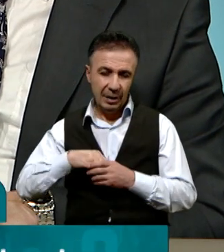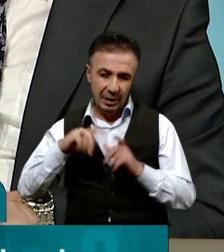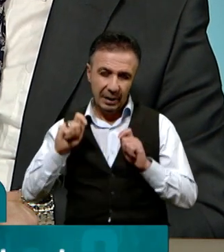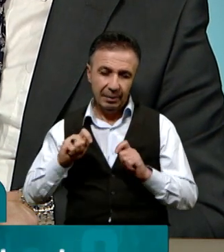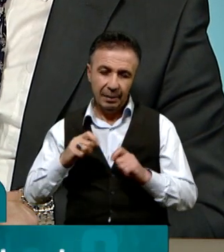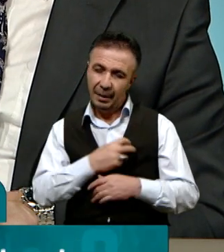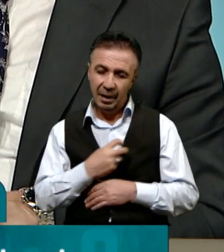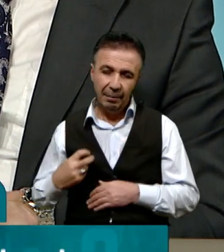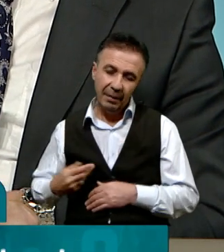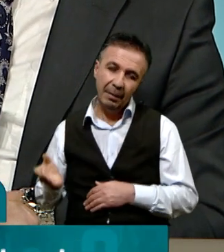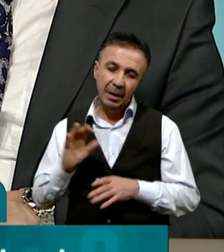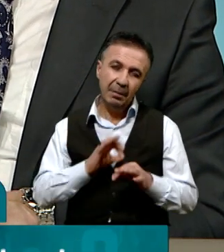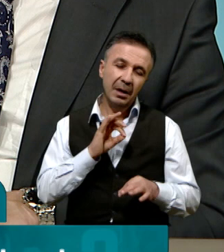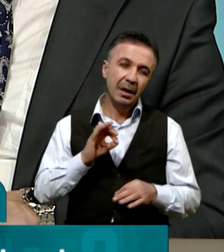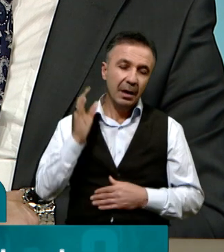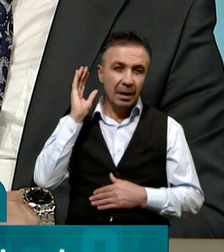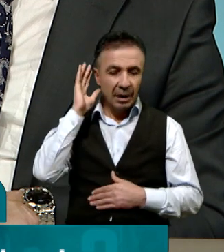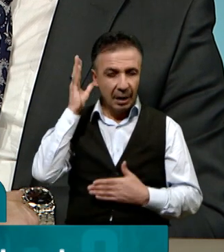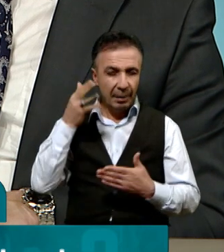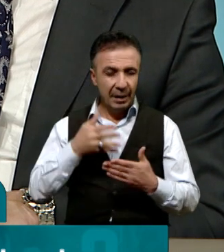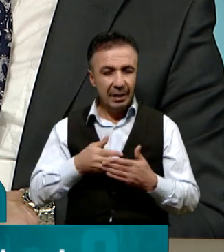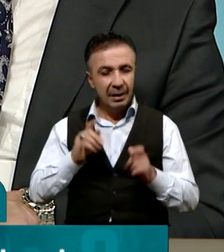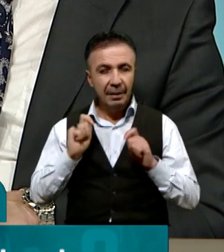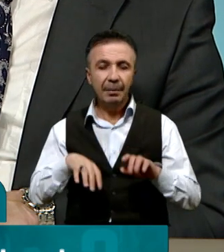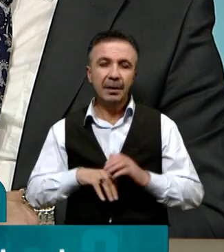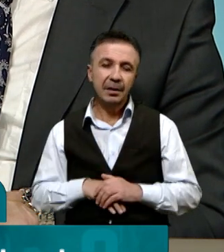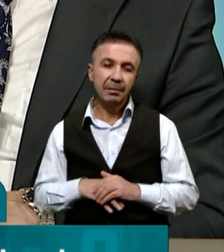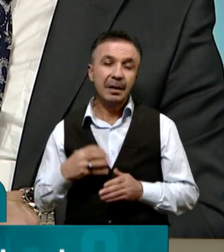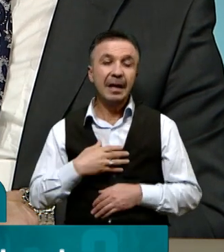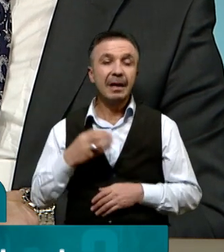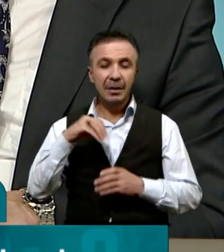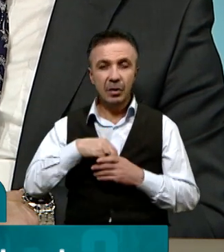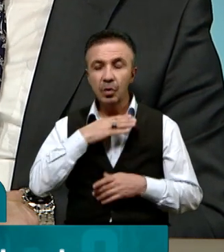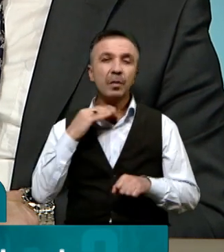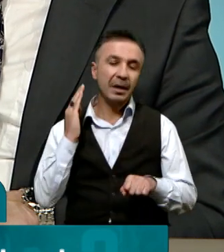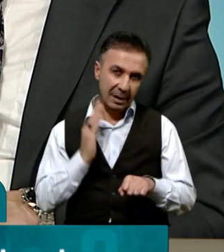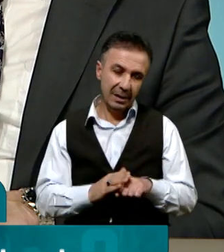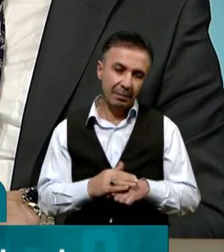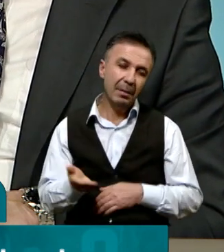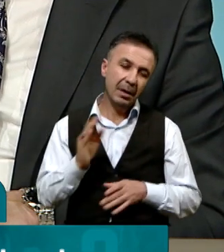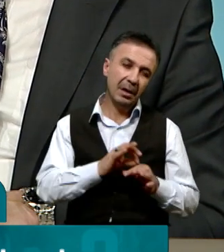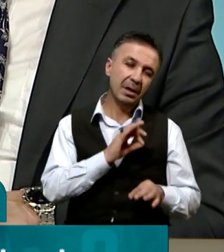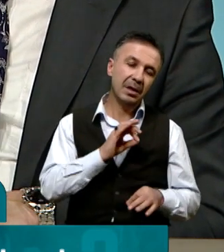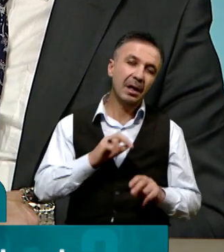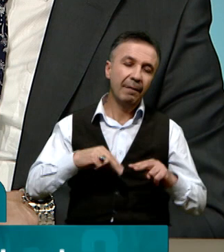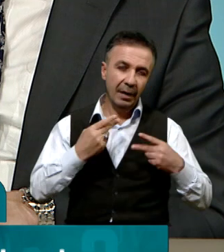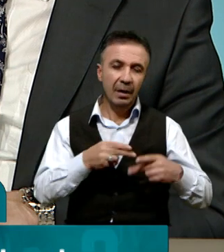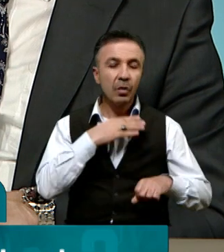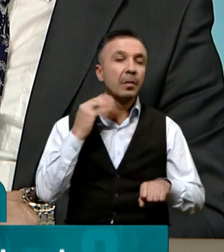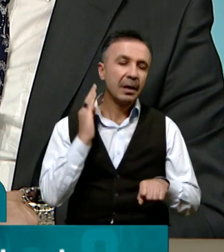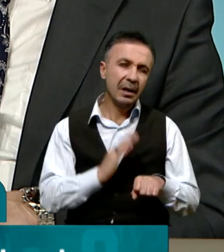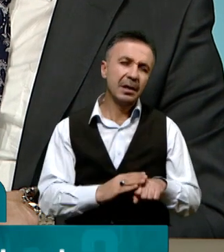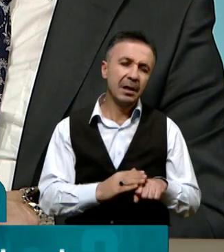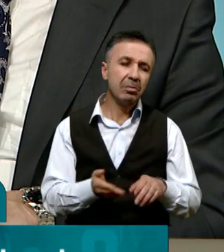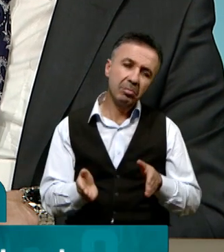ibadet yapılmaz. Fakat şöyle diyeyim ama kendimiz için kurban keseriz. Bir başkası için vekaleten kurban keseriz. O başka